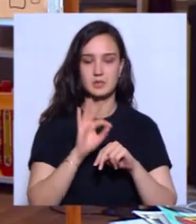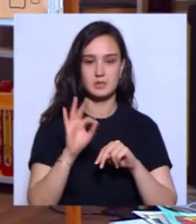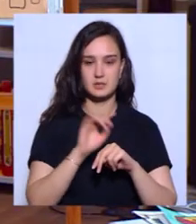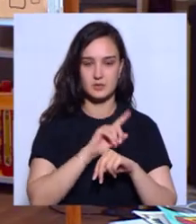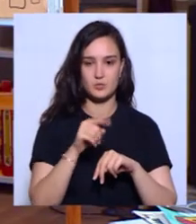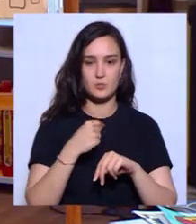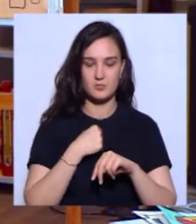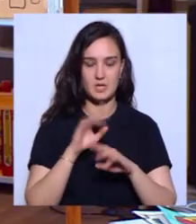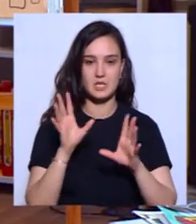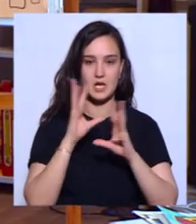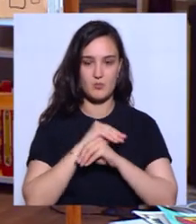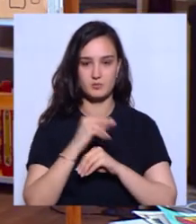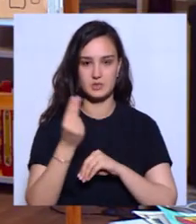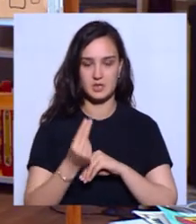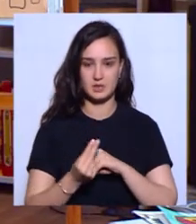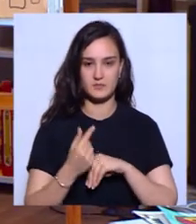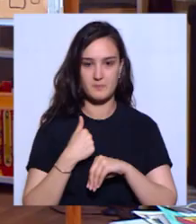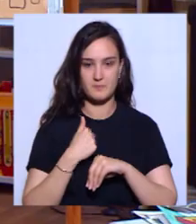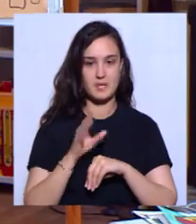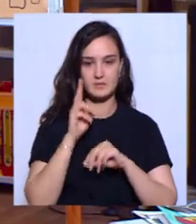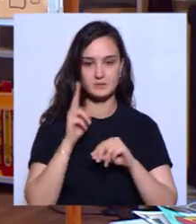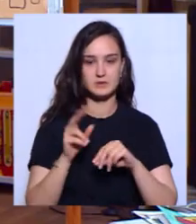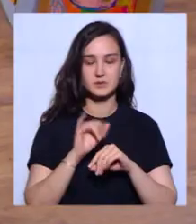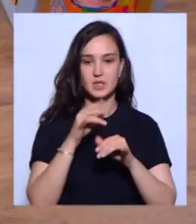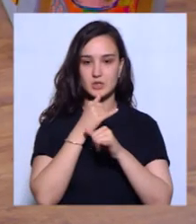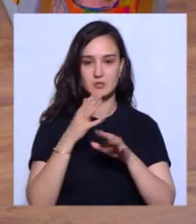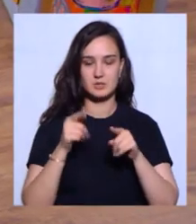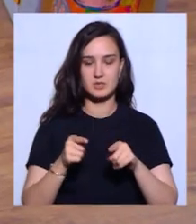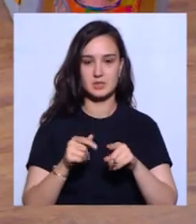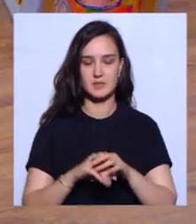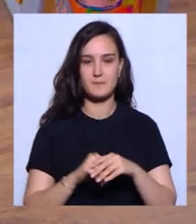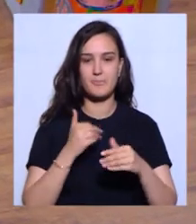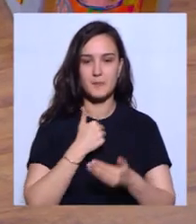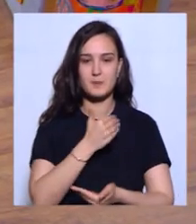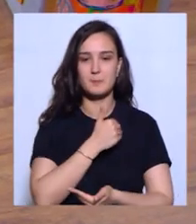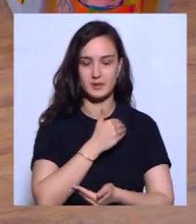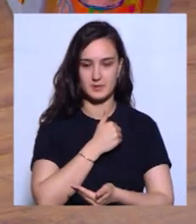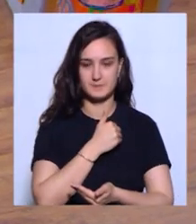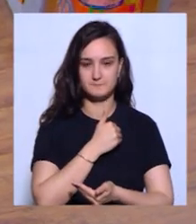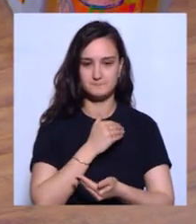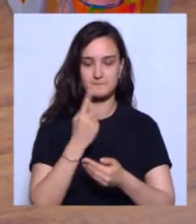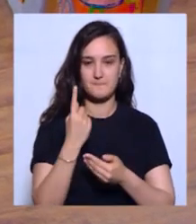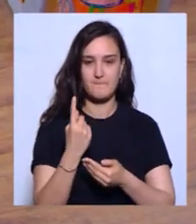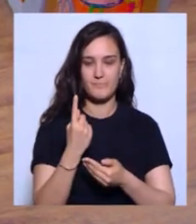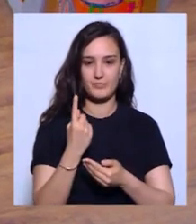გამომდის ხატო, ან მე არ ვიცი და არ შემიძლია. მე მინდა ერთი რაღაც მინდა,